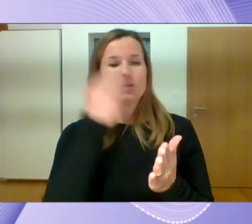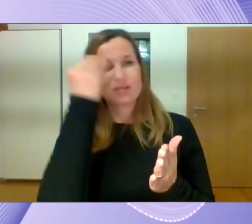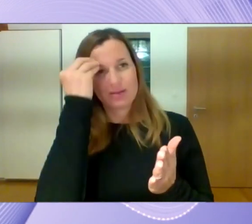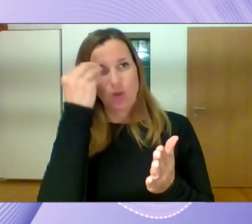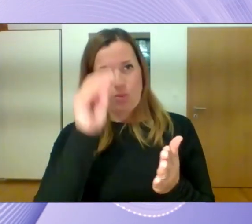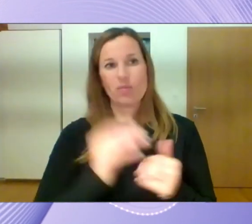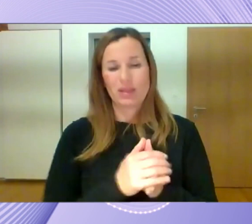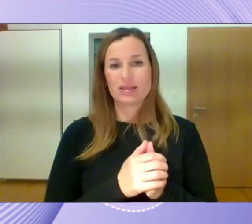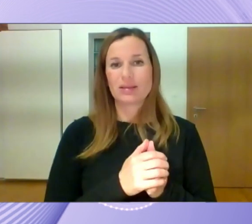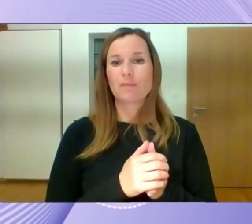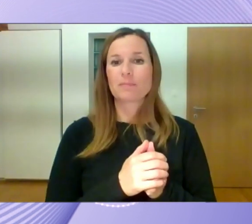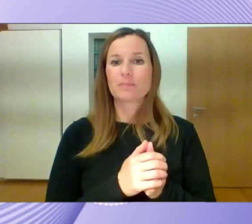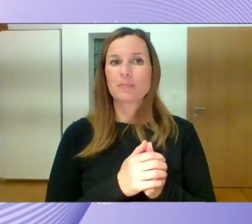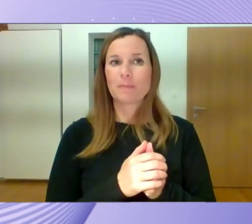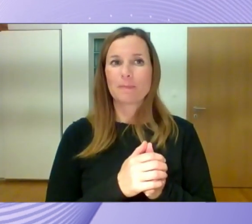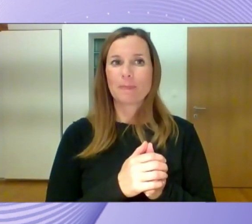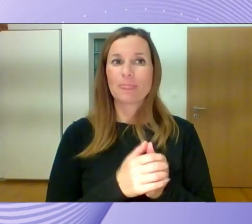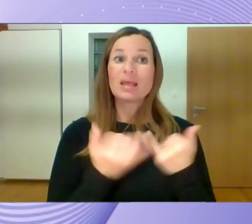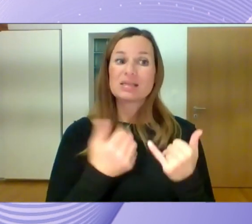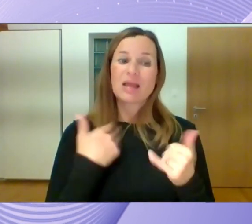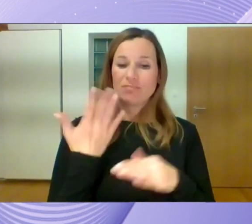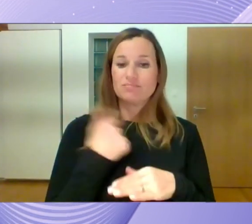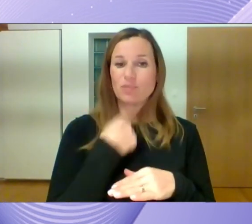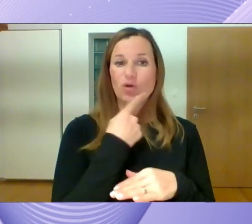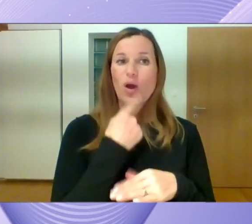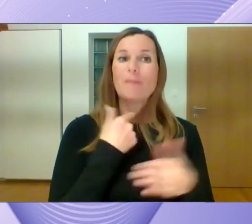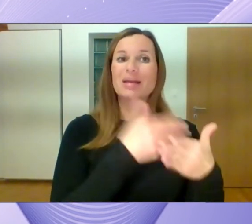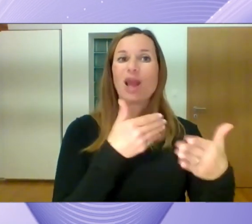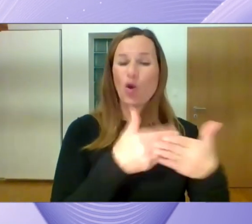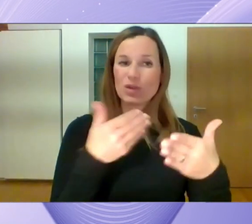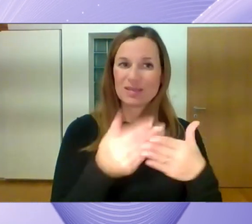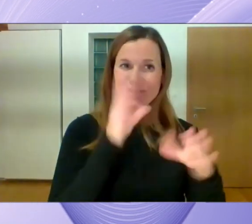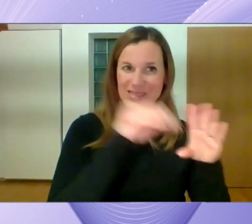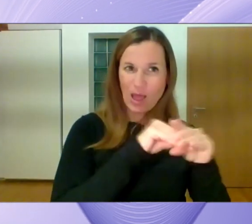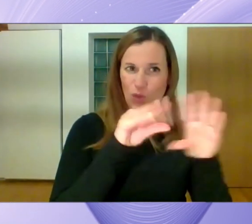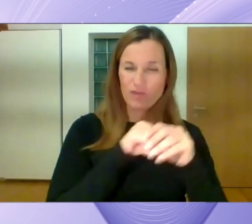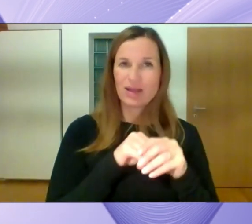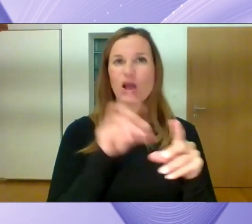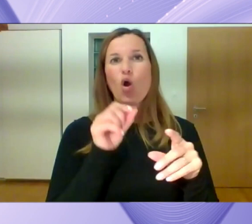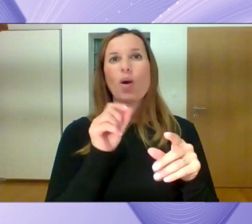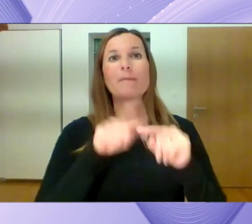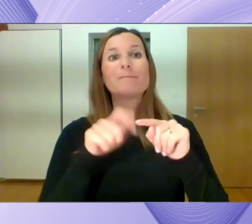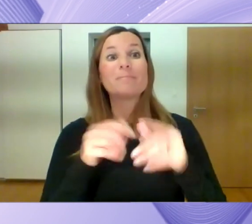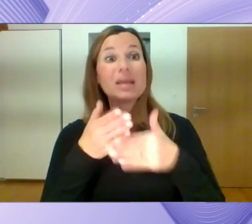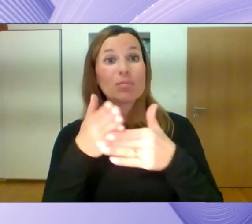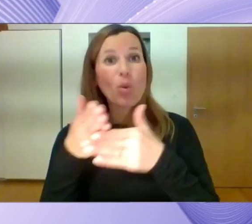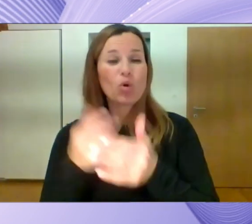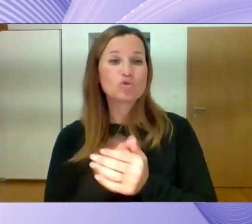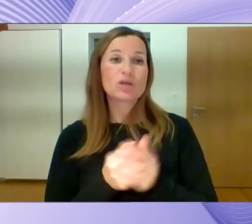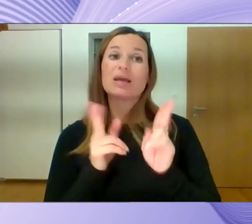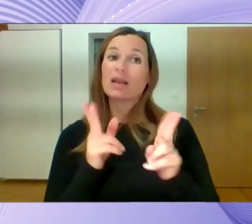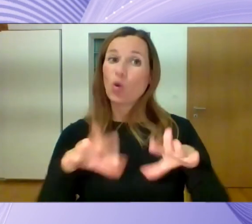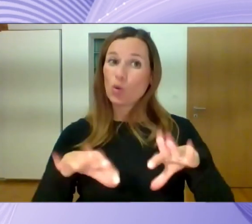Dobro, se pravi, zdaj sem govorila o prilagoditvi stanovanja, o pripomočkih. Potem lahko najdete tudi nekaj na